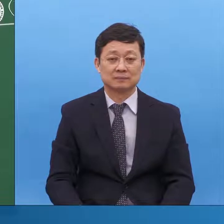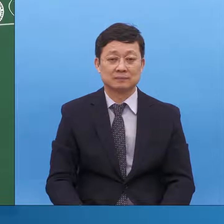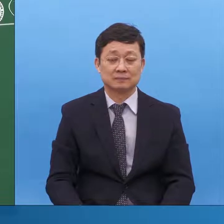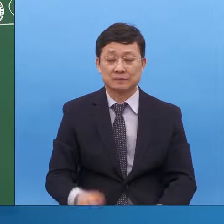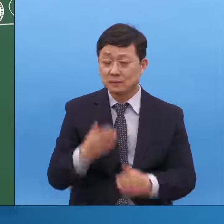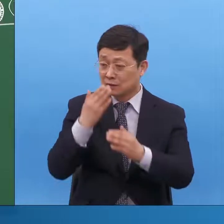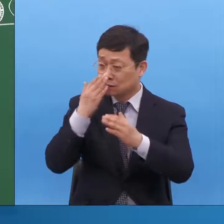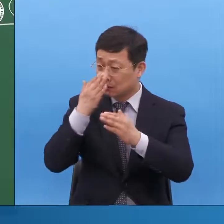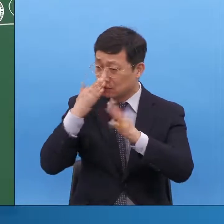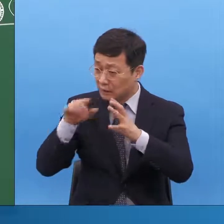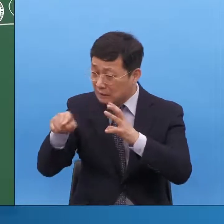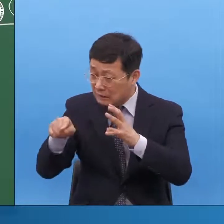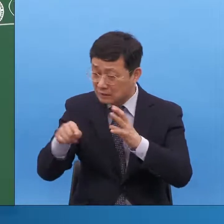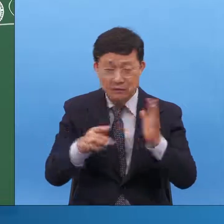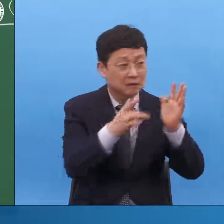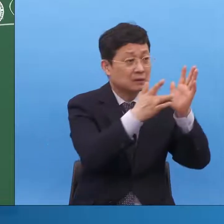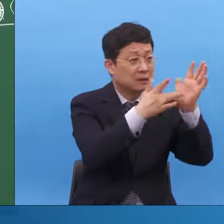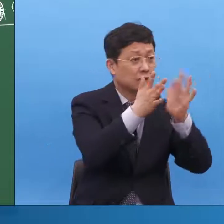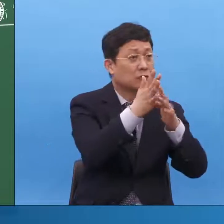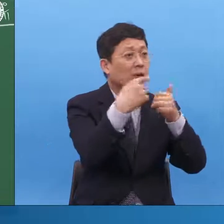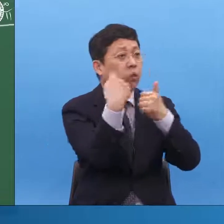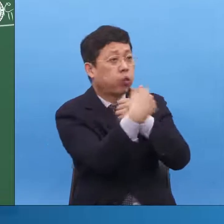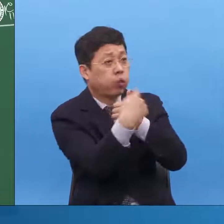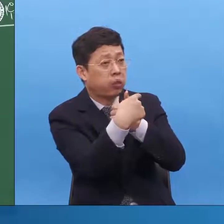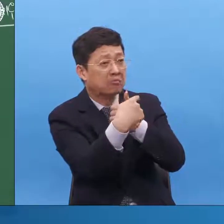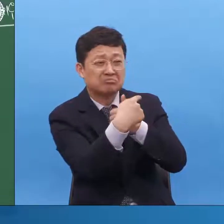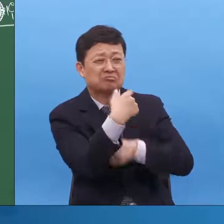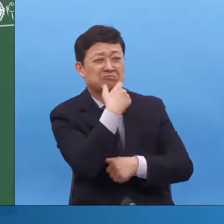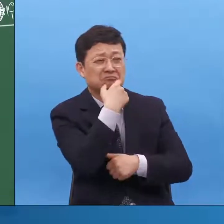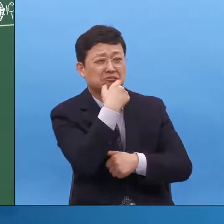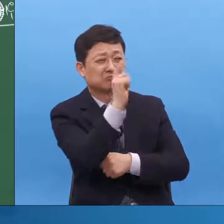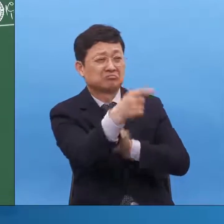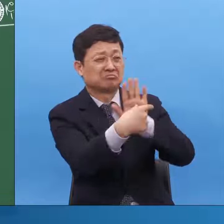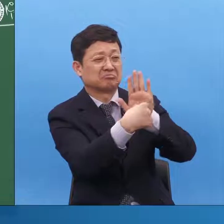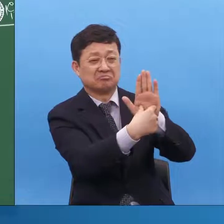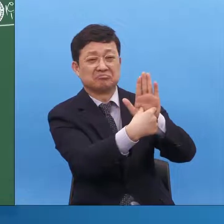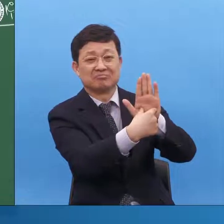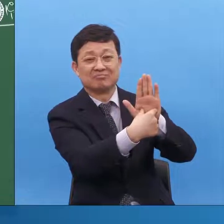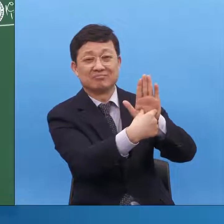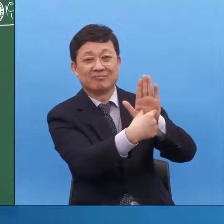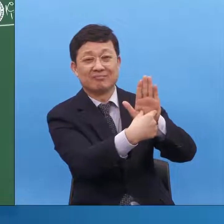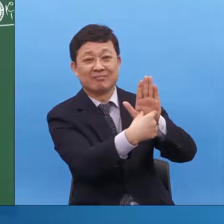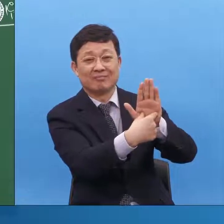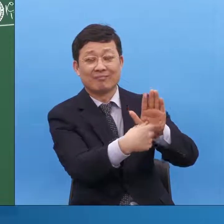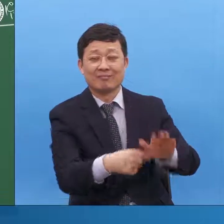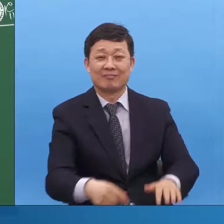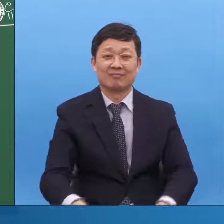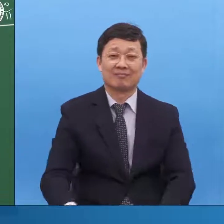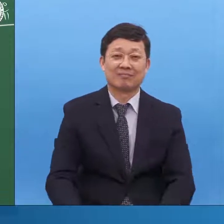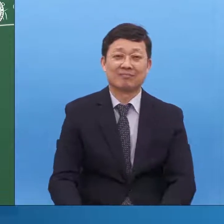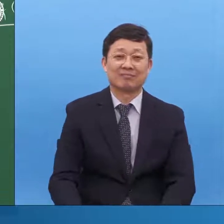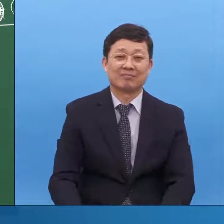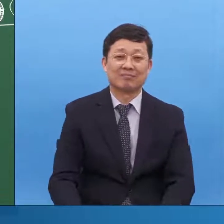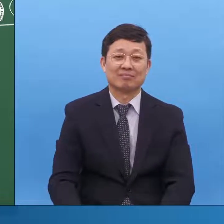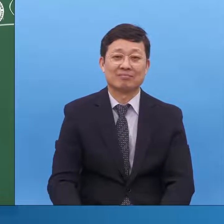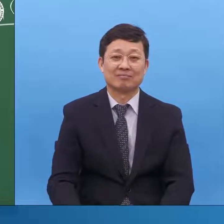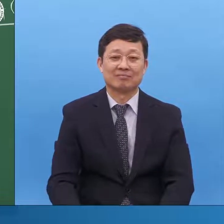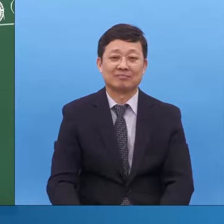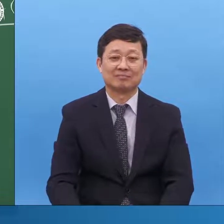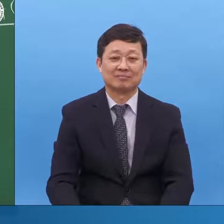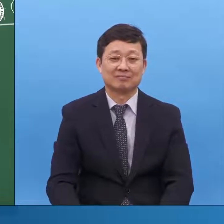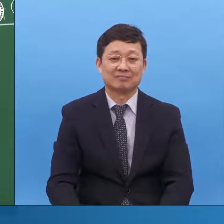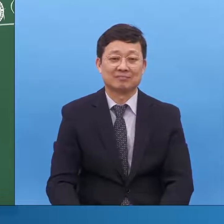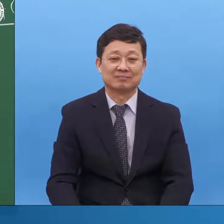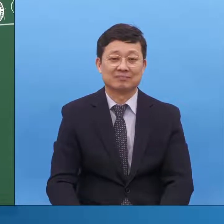거부했어요. And the Jewish people, they also rejected Jesus' teachings. 참 놀라운 일이죠. And that's an amazing thing, isn't it? 예수님은